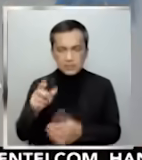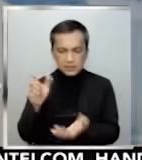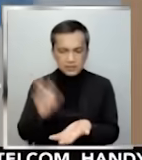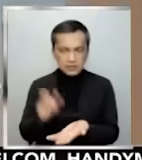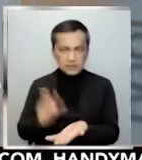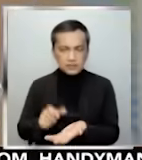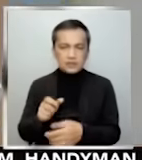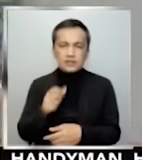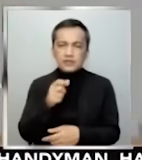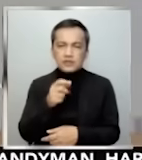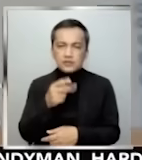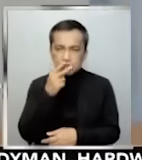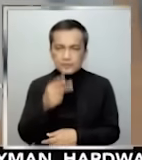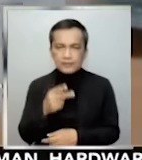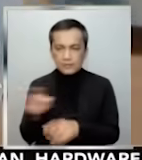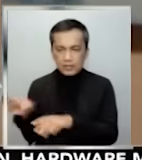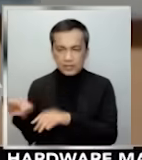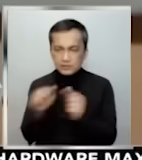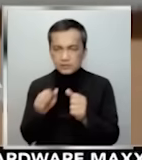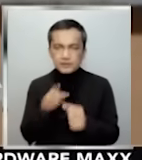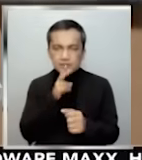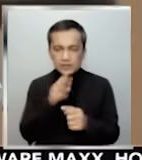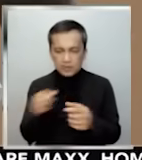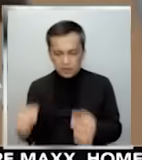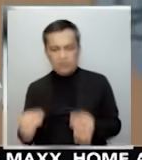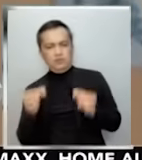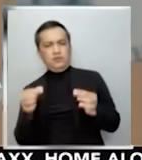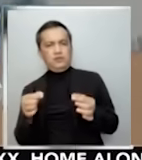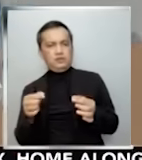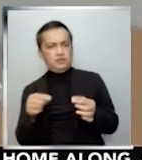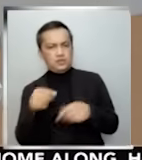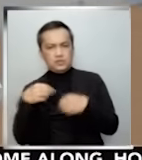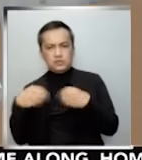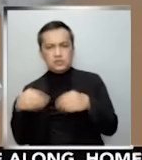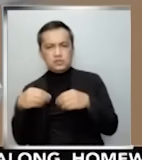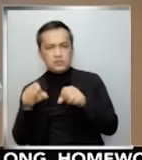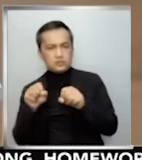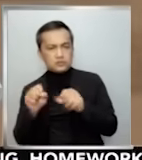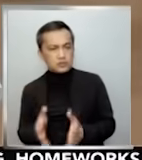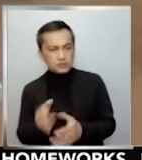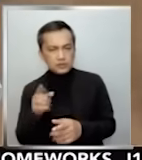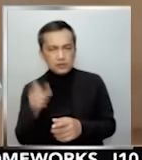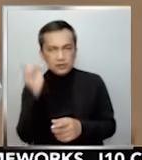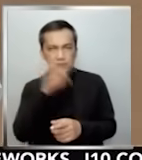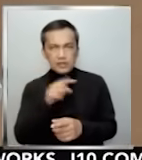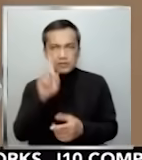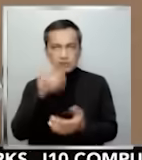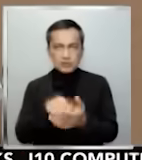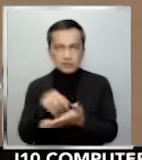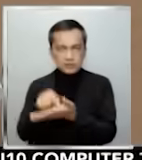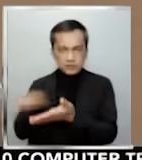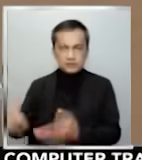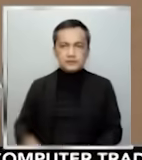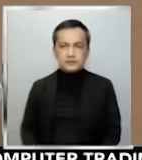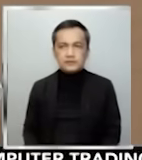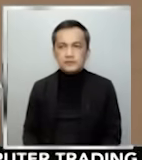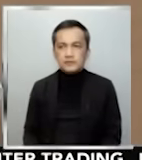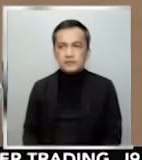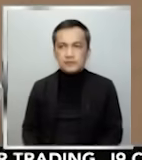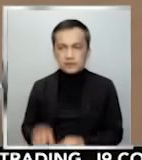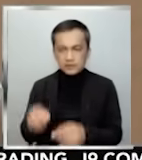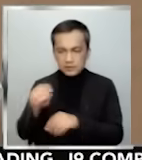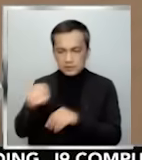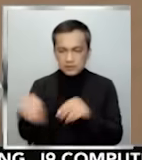pag-alis ng suspek tsaka na lang daw natuklasan ng tindera na peke ang PH libong ibinayad sa kanila nasuklian pa ito